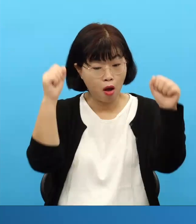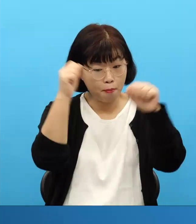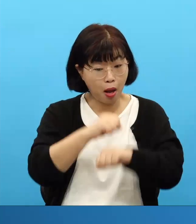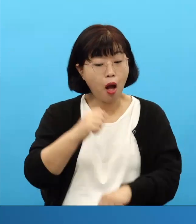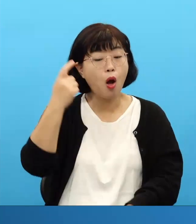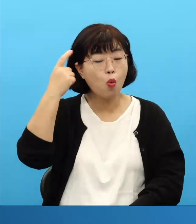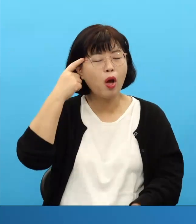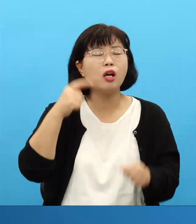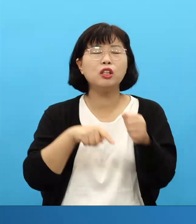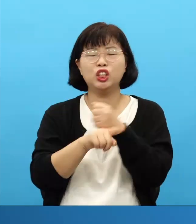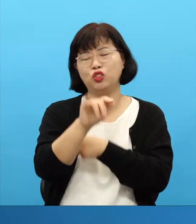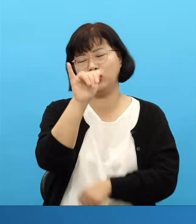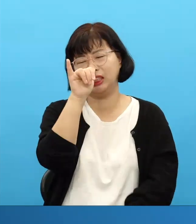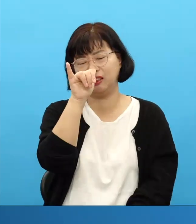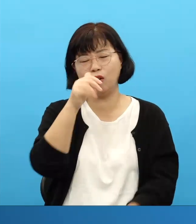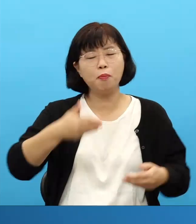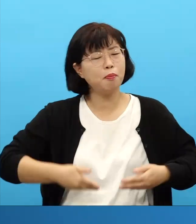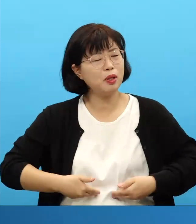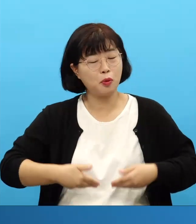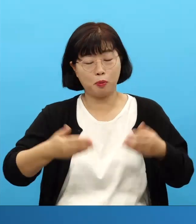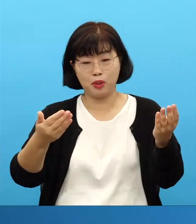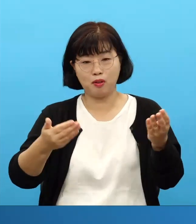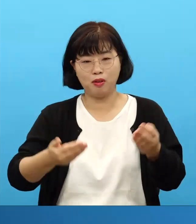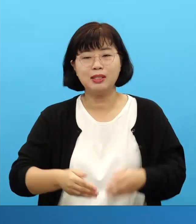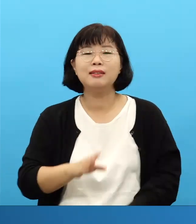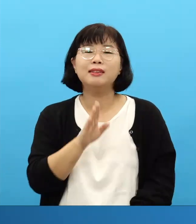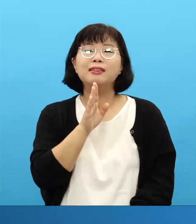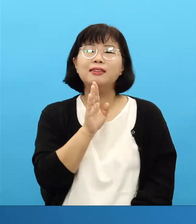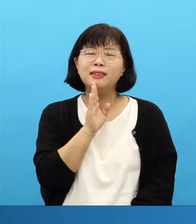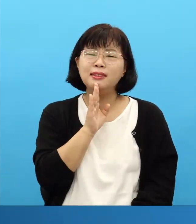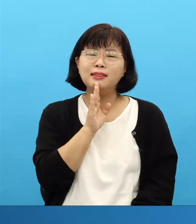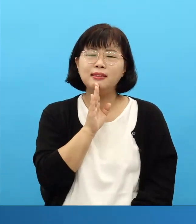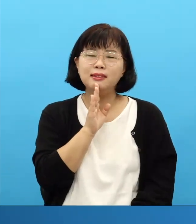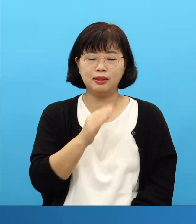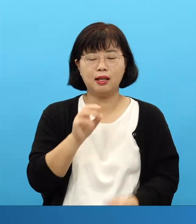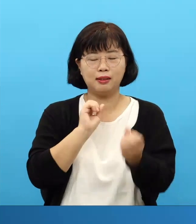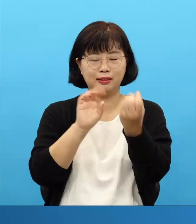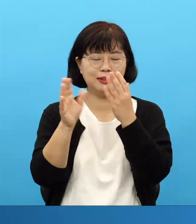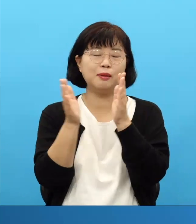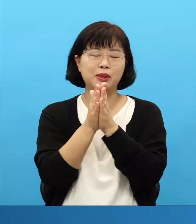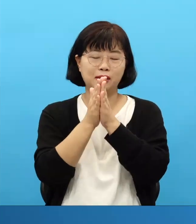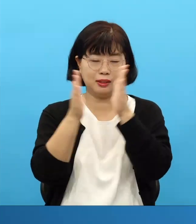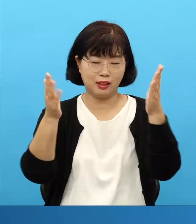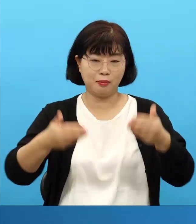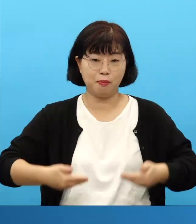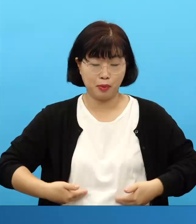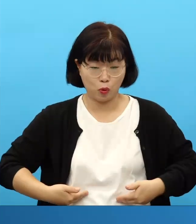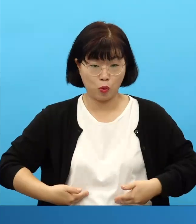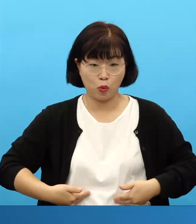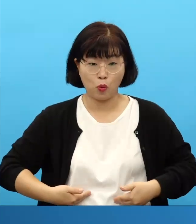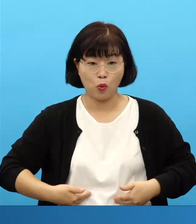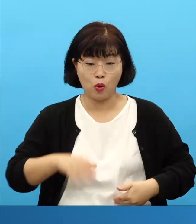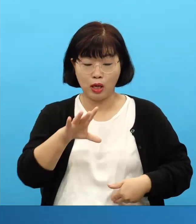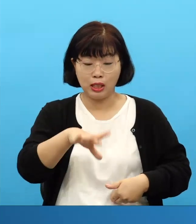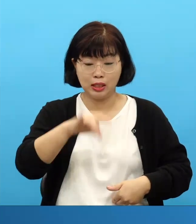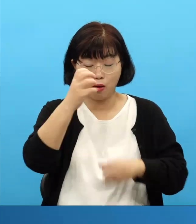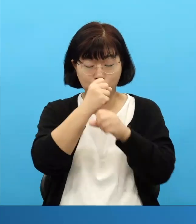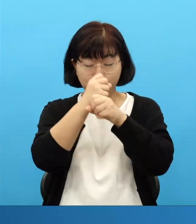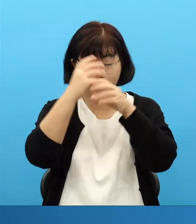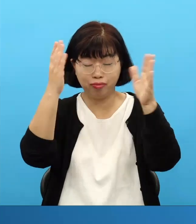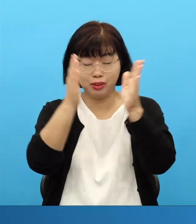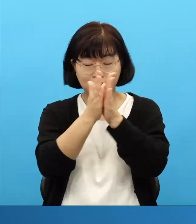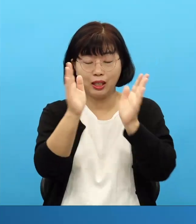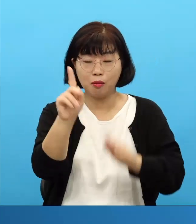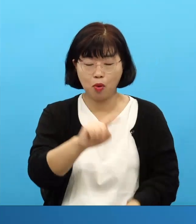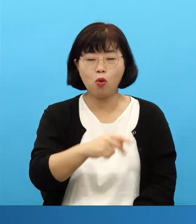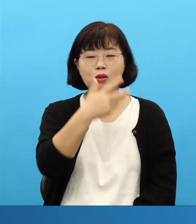걸 망하게 하세요. 그거 다 필요 없는 거거든요. 진짜로 가라. That God permitted those things to be to perish. Why? Because they're unnecessary. So we must really